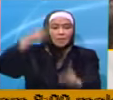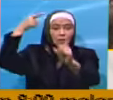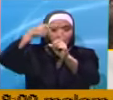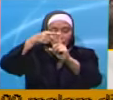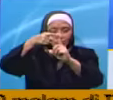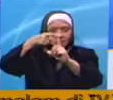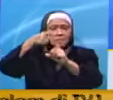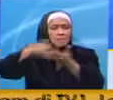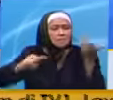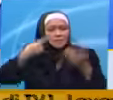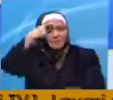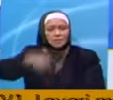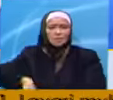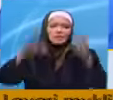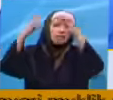BN.